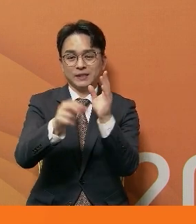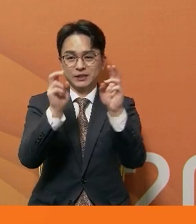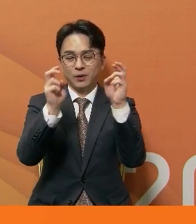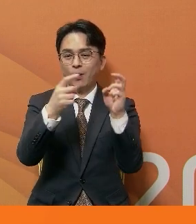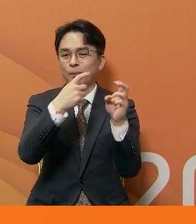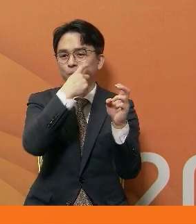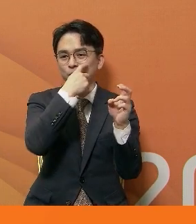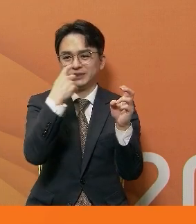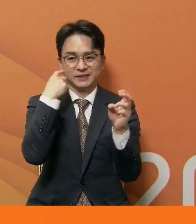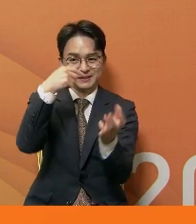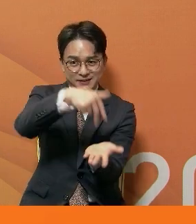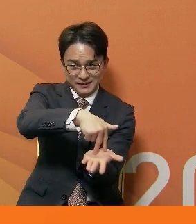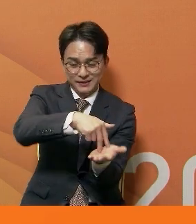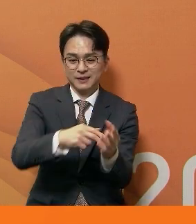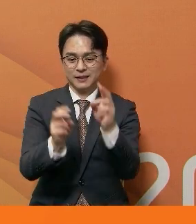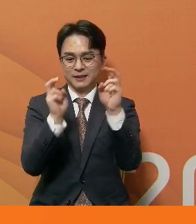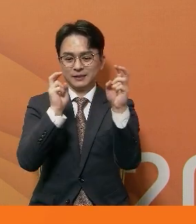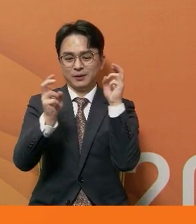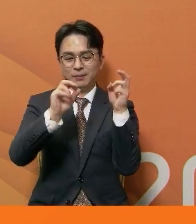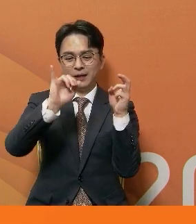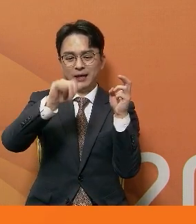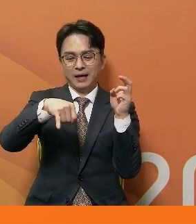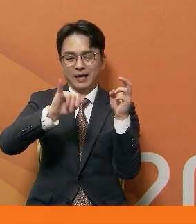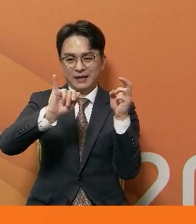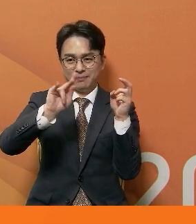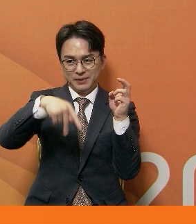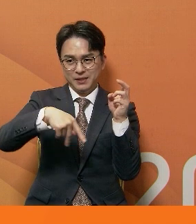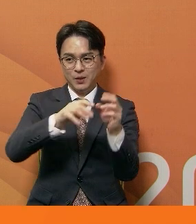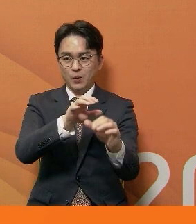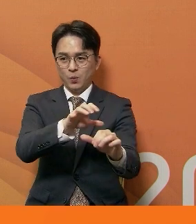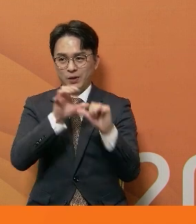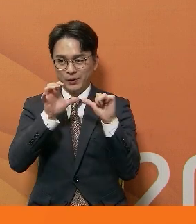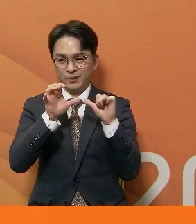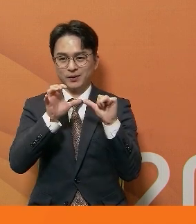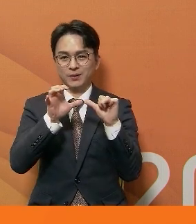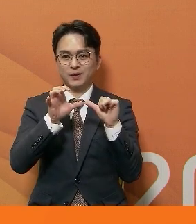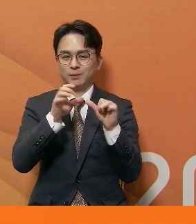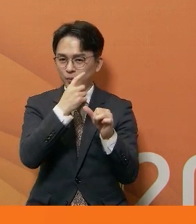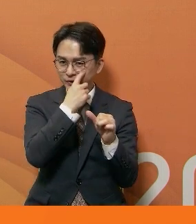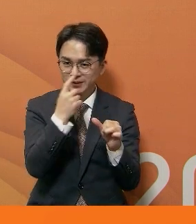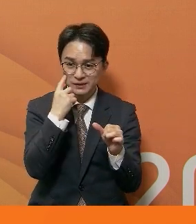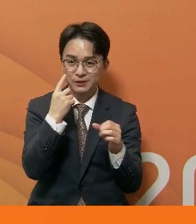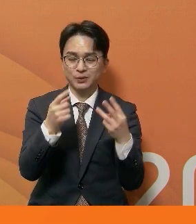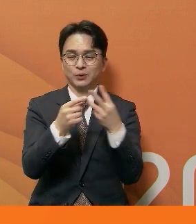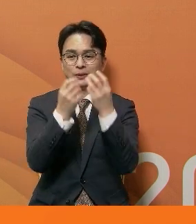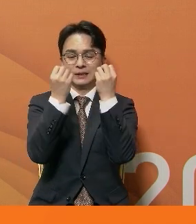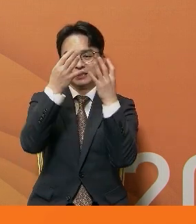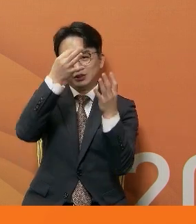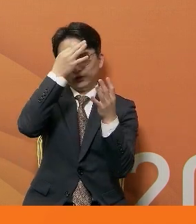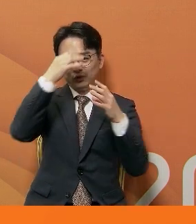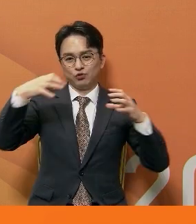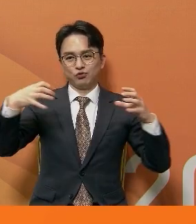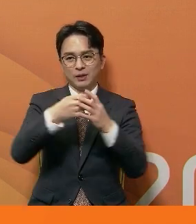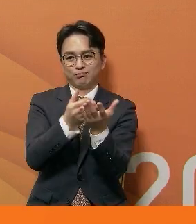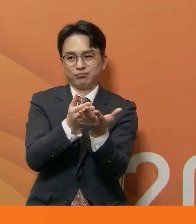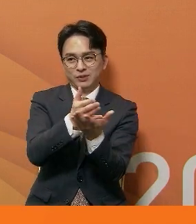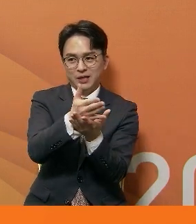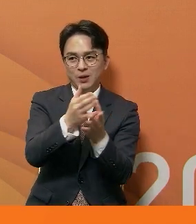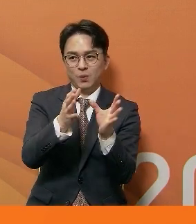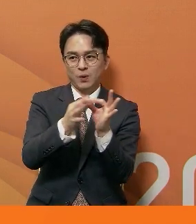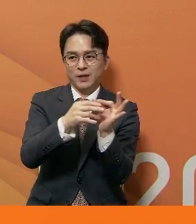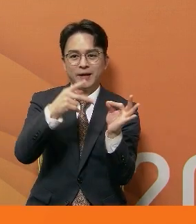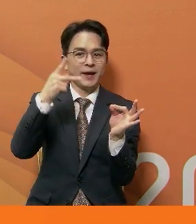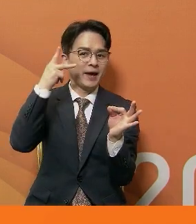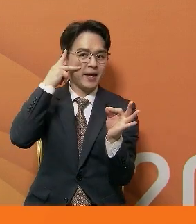있죠 신기술 융합 분야를 중심으로 하는 k컨텐츠 혁신 성장 보증 그리고 유통계약서를 기반으로 하는 문화산업